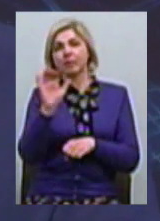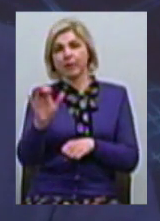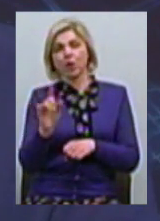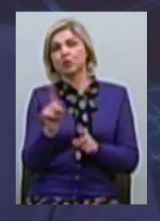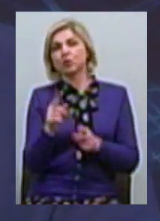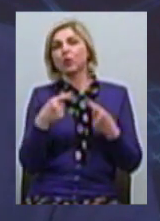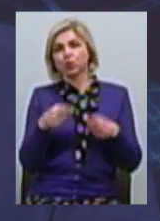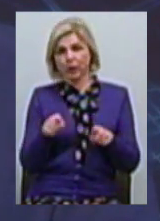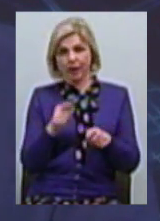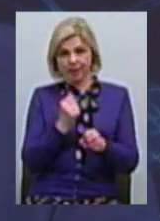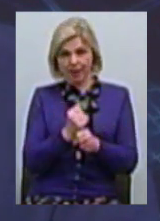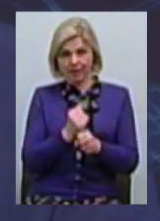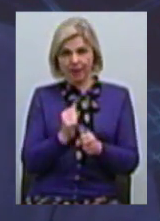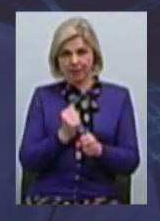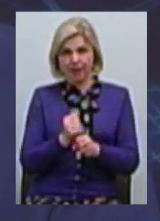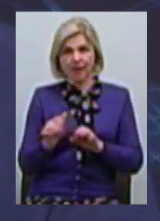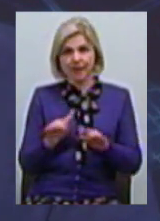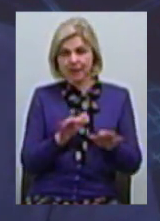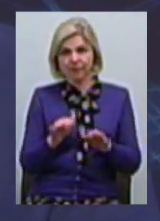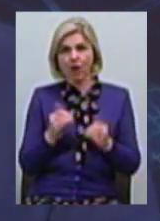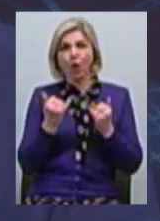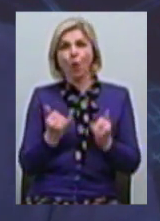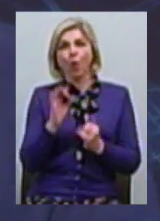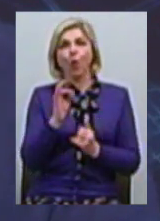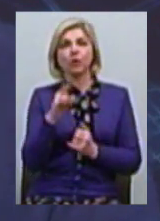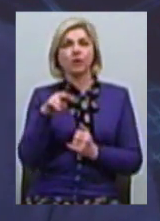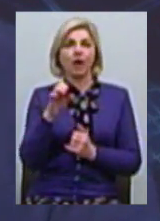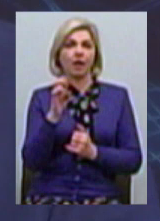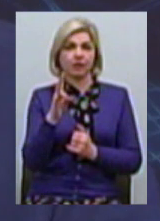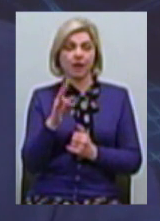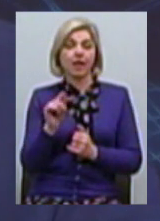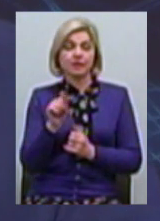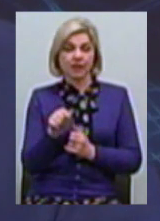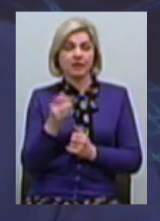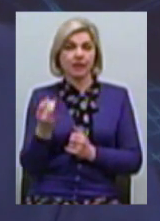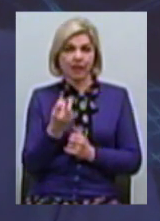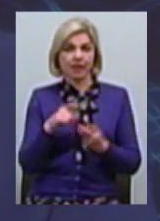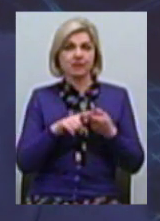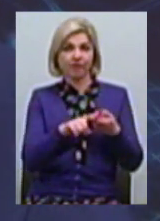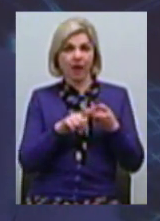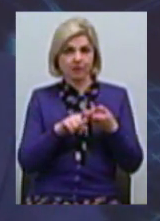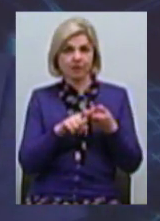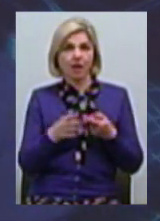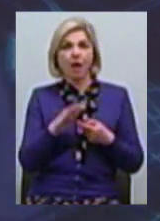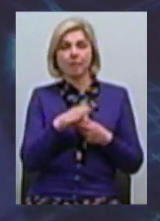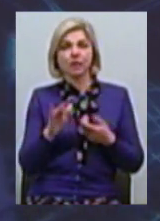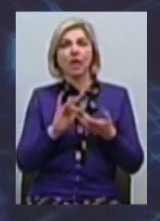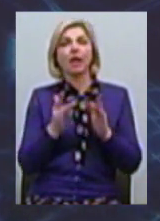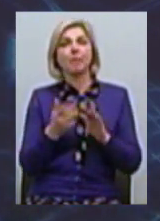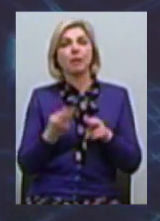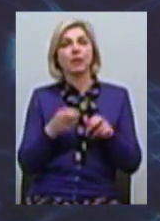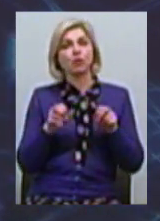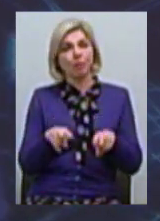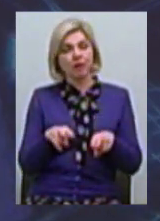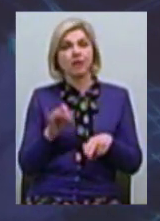еще какие-либо действия, как говорится, онлайн. И здесь именно возникает интересная связь уже между кибербезопасностью